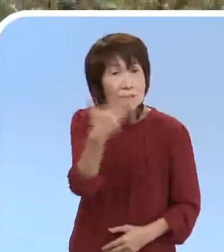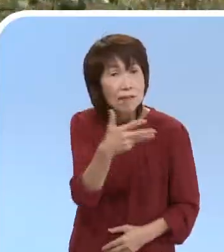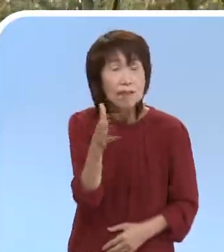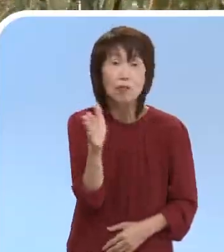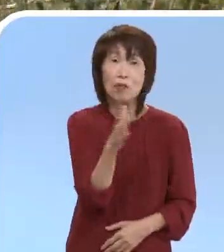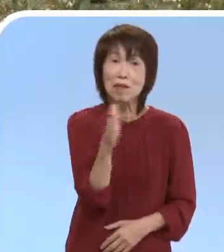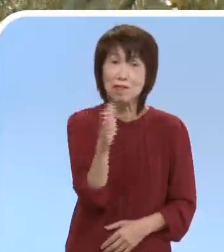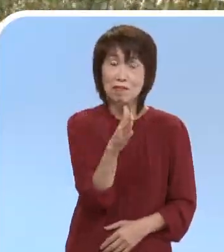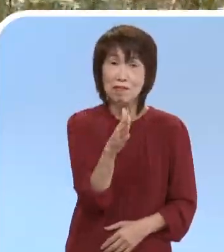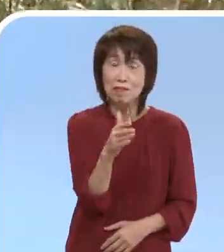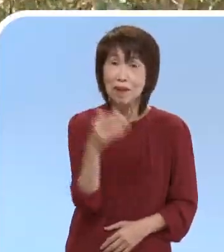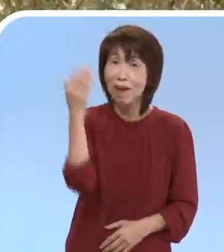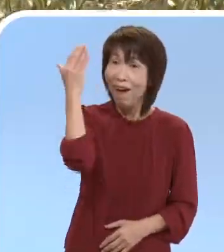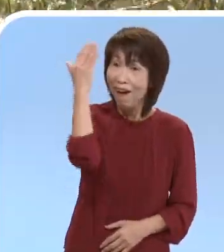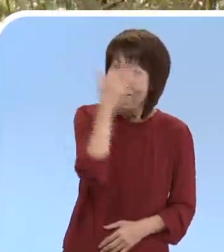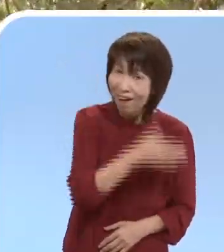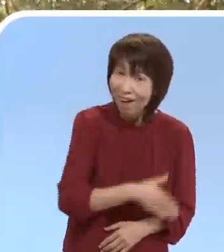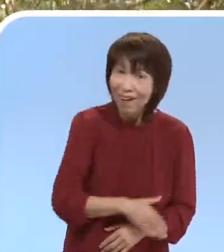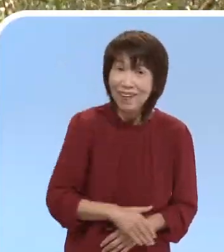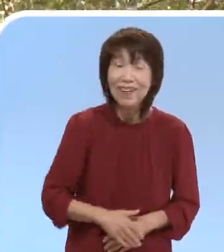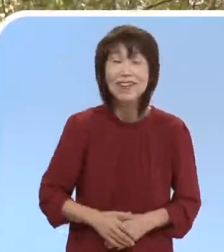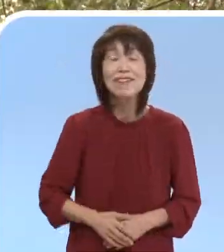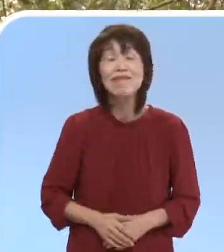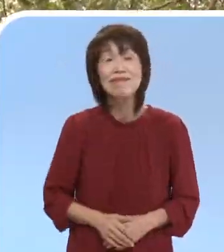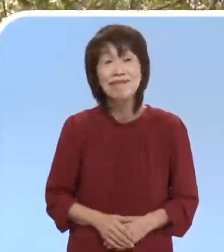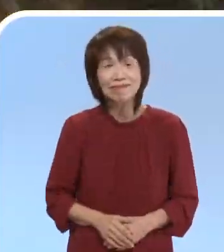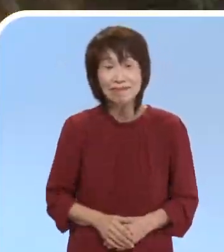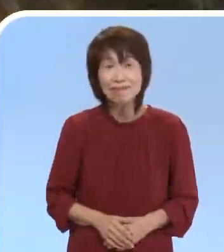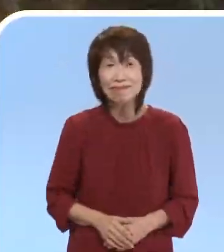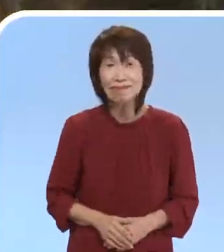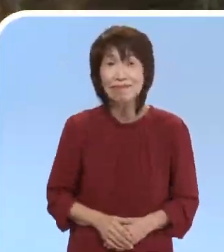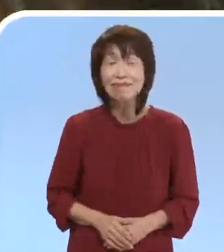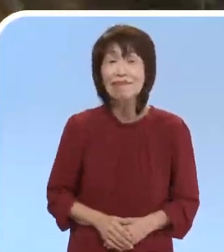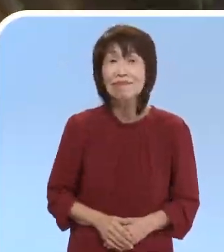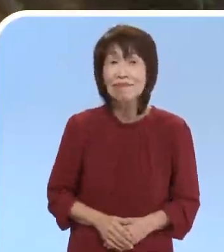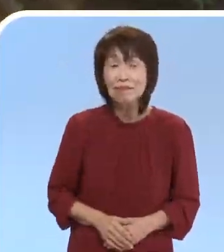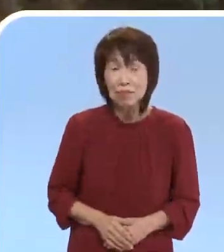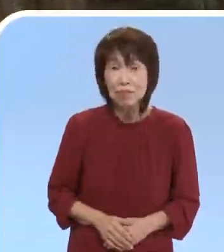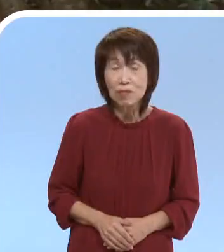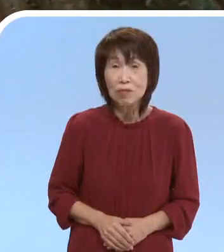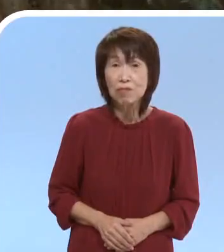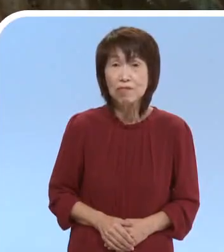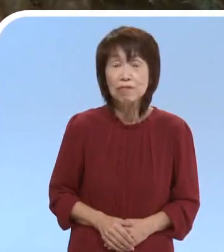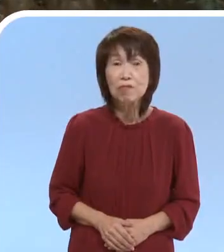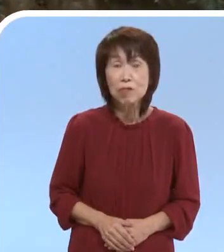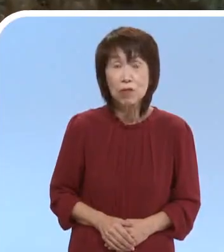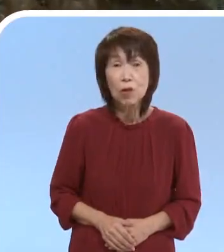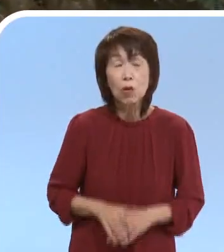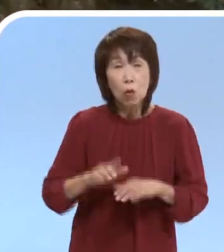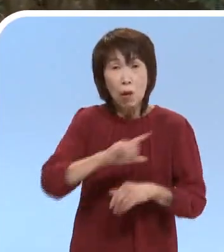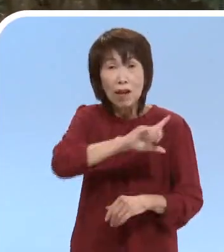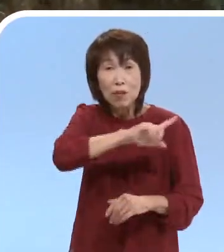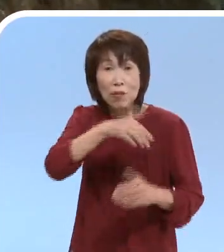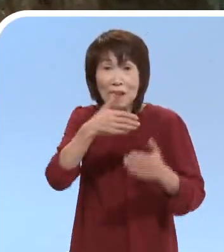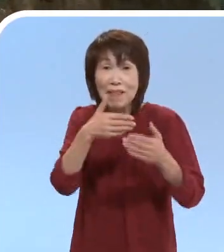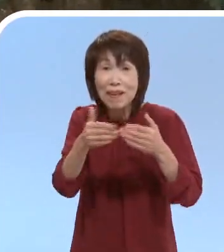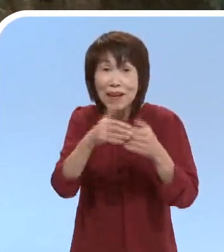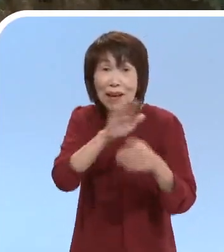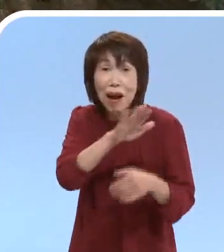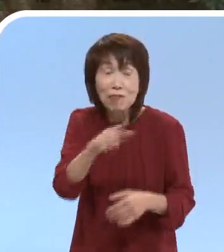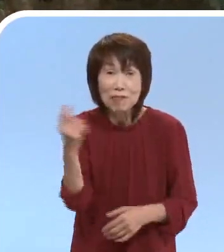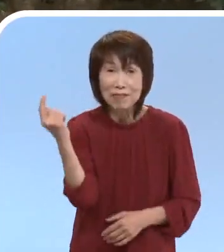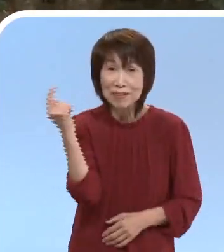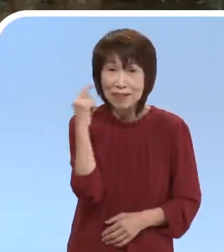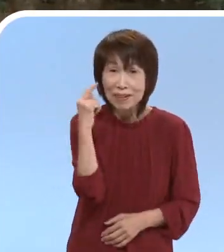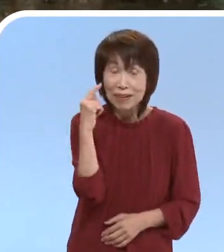本数にはなってると思います。 そうなんですね、はい、今回はそのフィーパビのプログラム体験